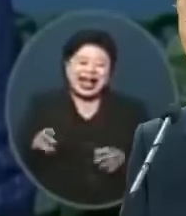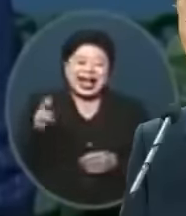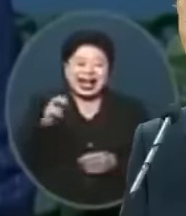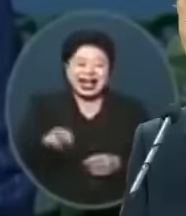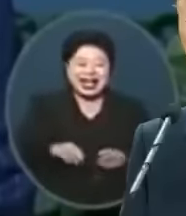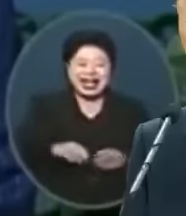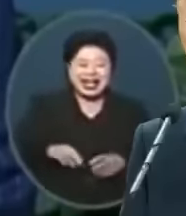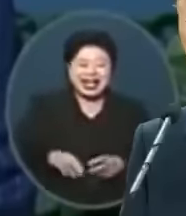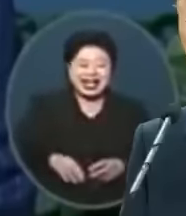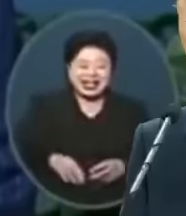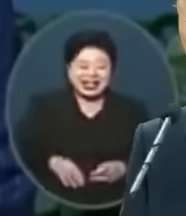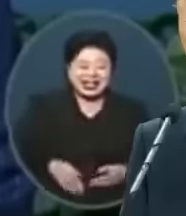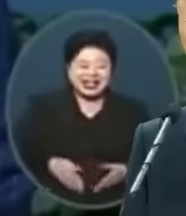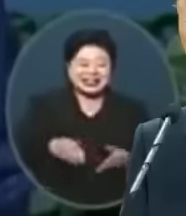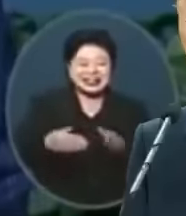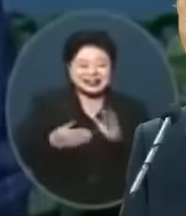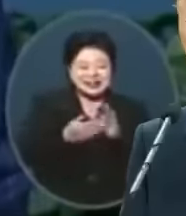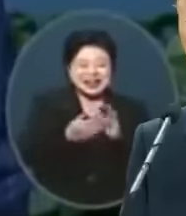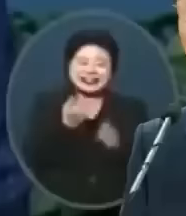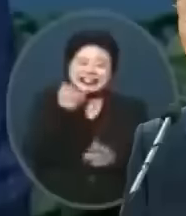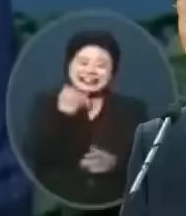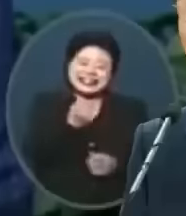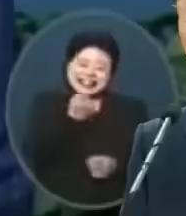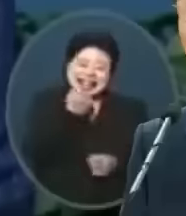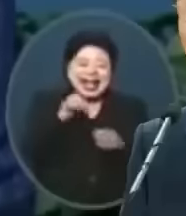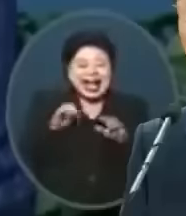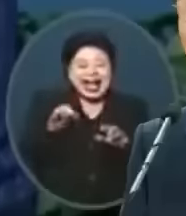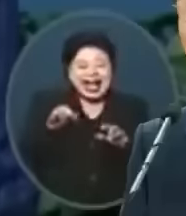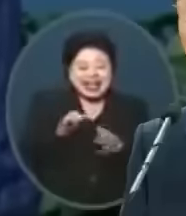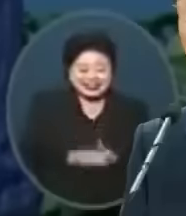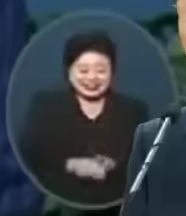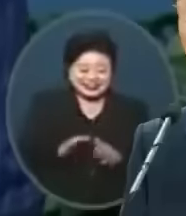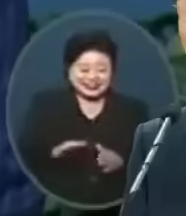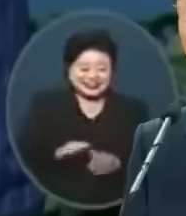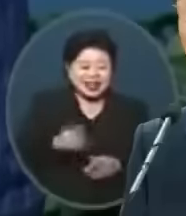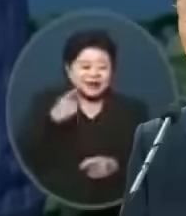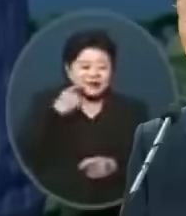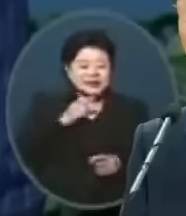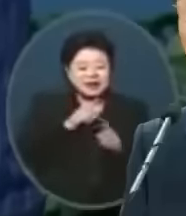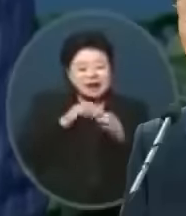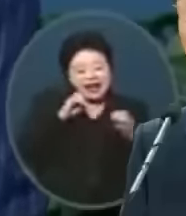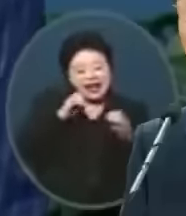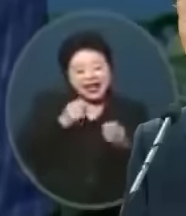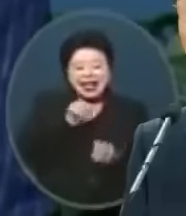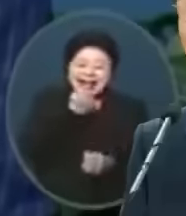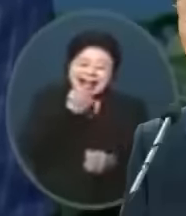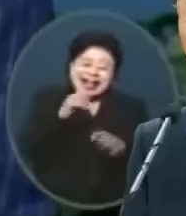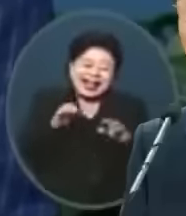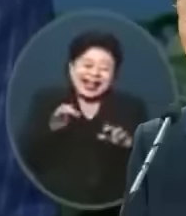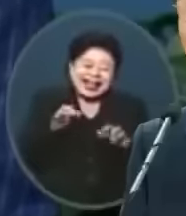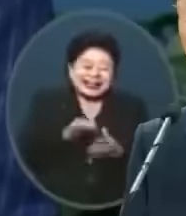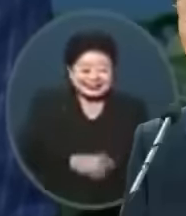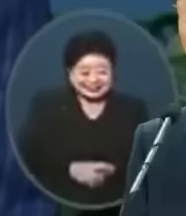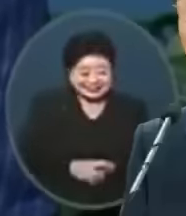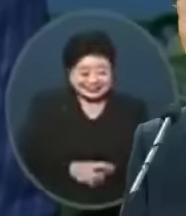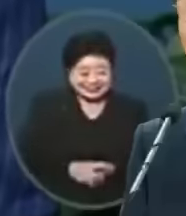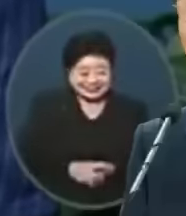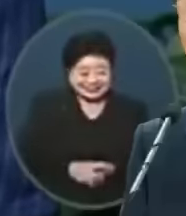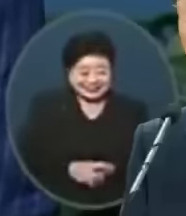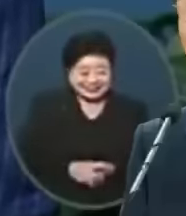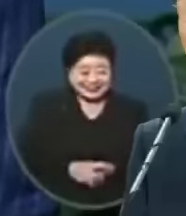막혀도 시간을 맞출 수 있었습니다. 하하하하 오늘 목사님과 이야기할 수 있으니 하하하하 참 좋습니다.